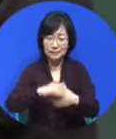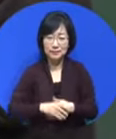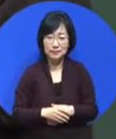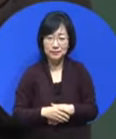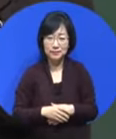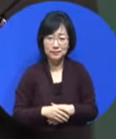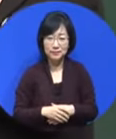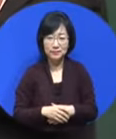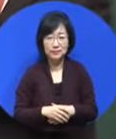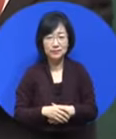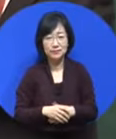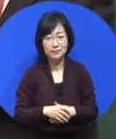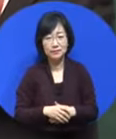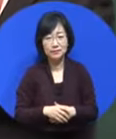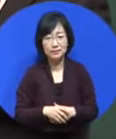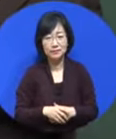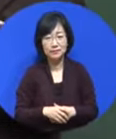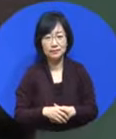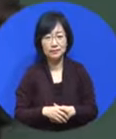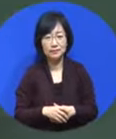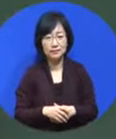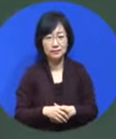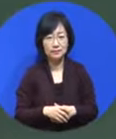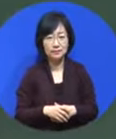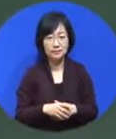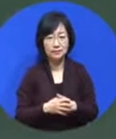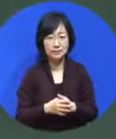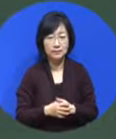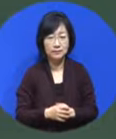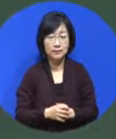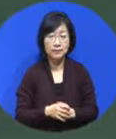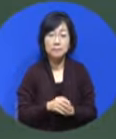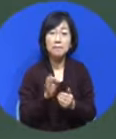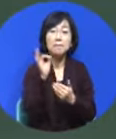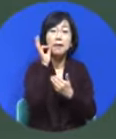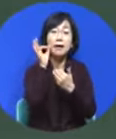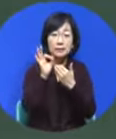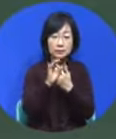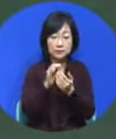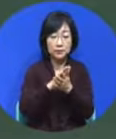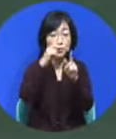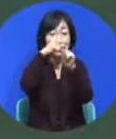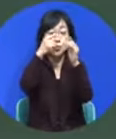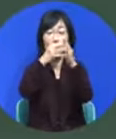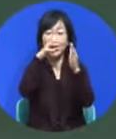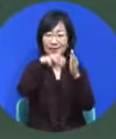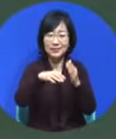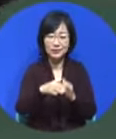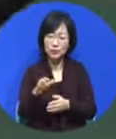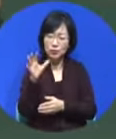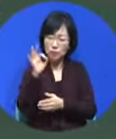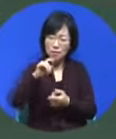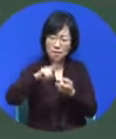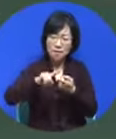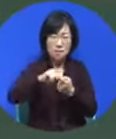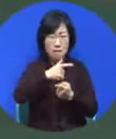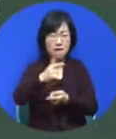된다 잘못하면 교회에서 돈에 대한 것만 계속 가르치고 이렇게 하면요 그것밖에 몰라요